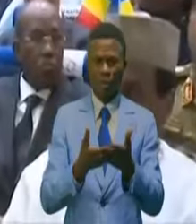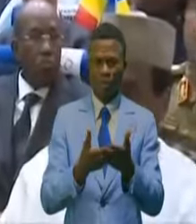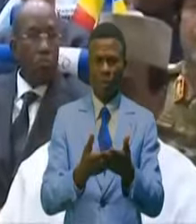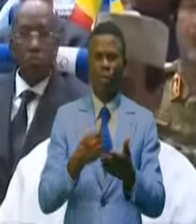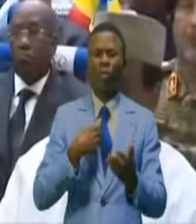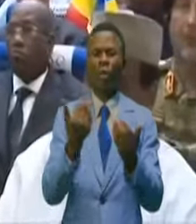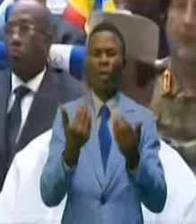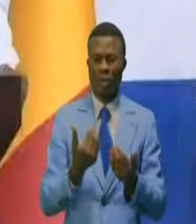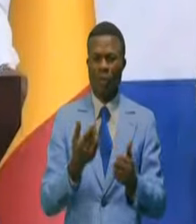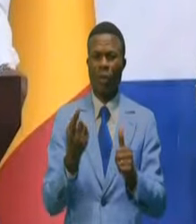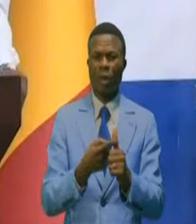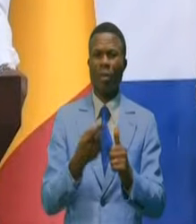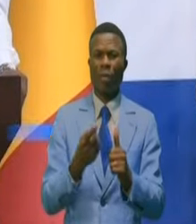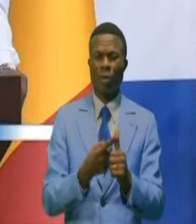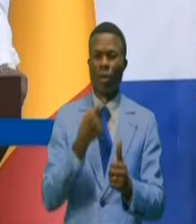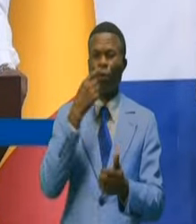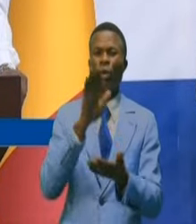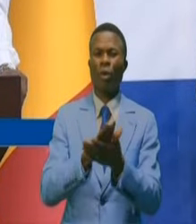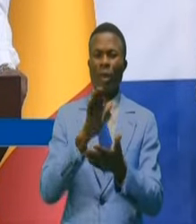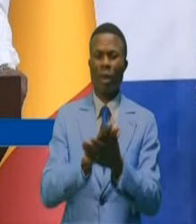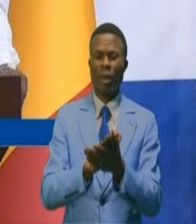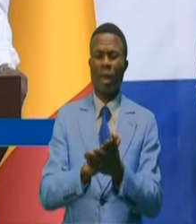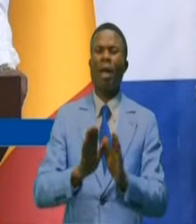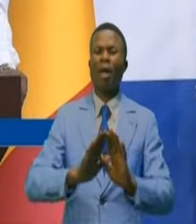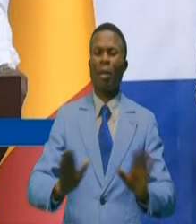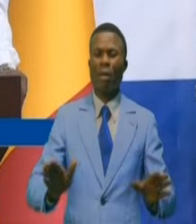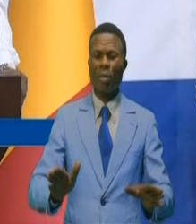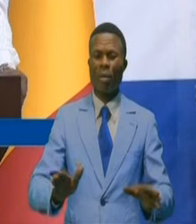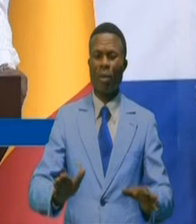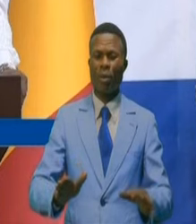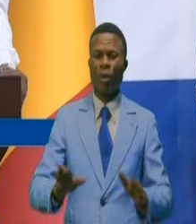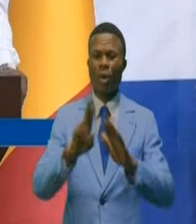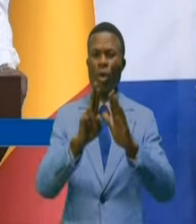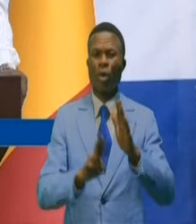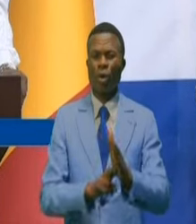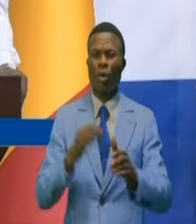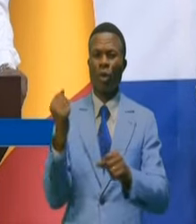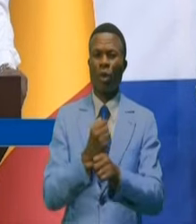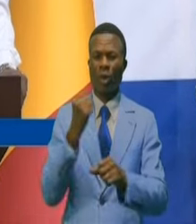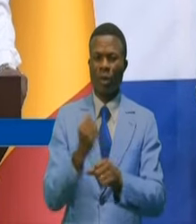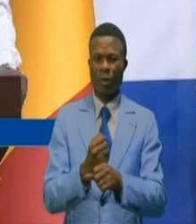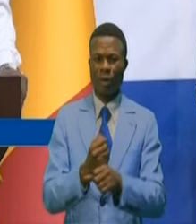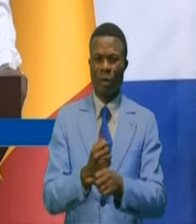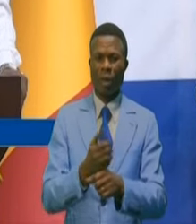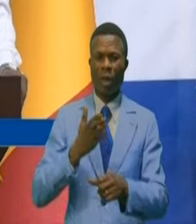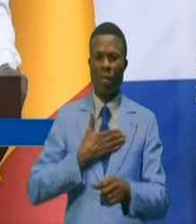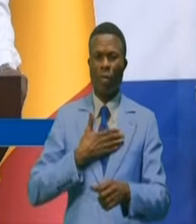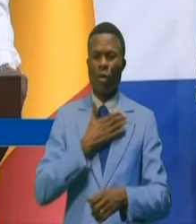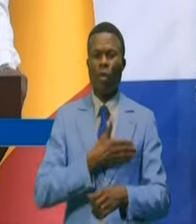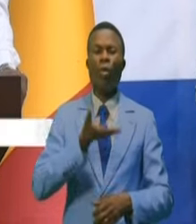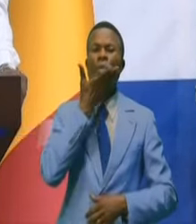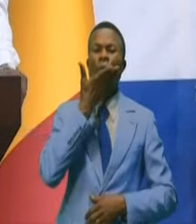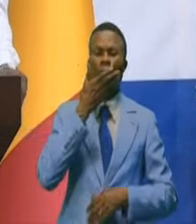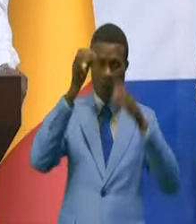voudrais également rendre hommage mérité au rôle joué par mon cher aîné,